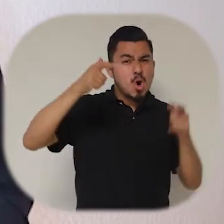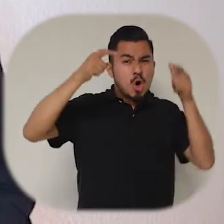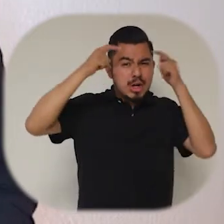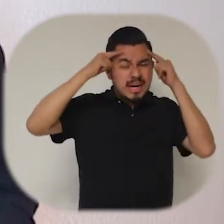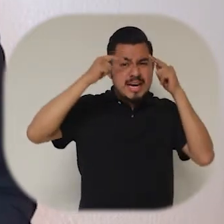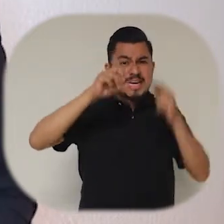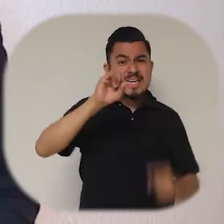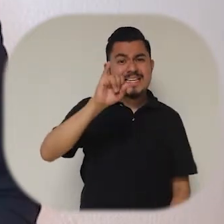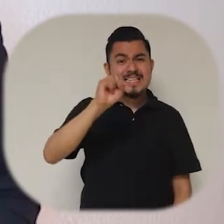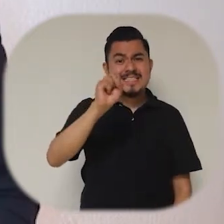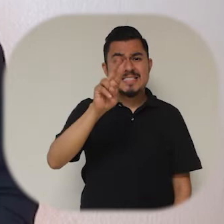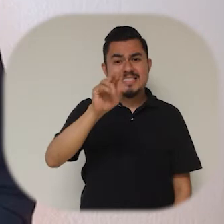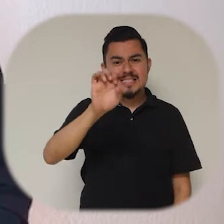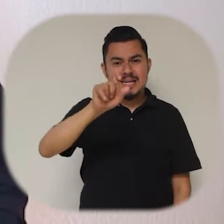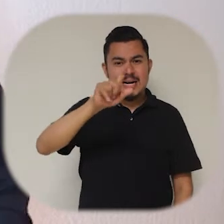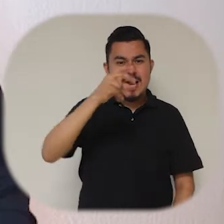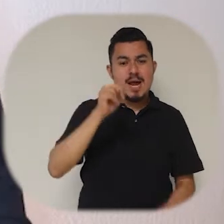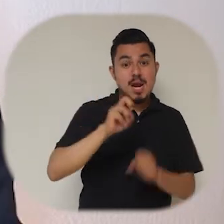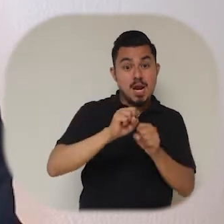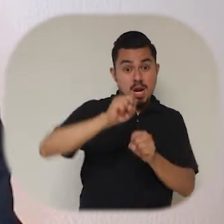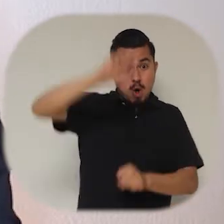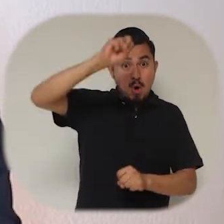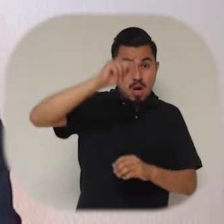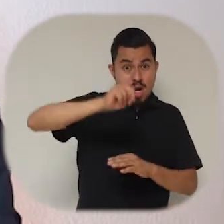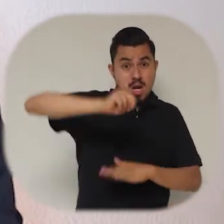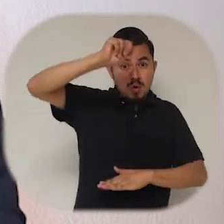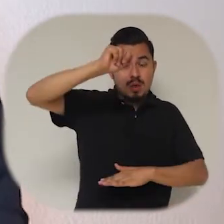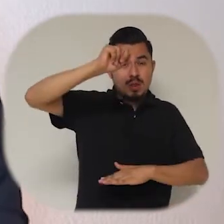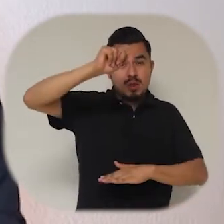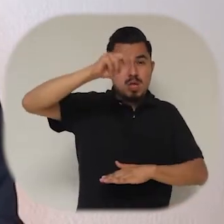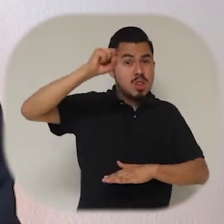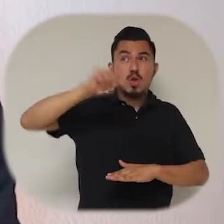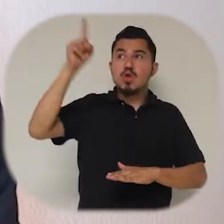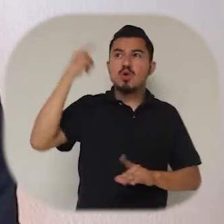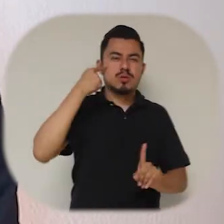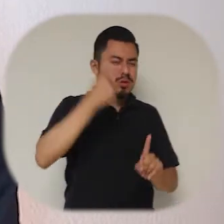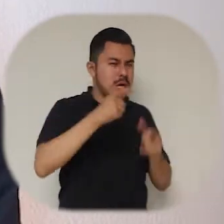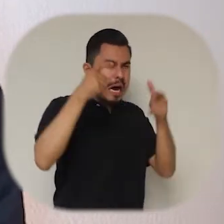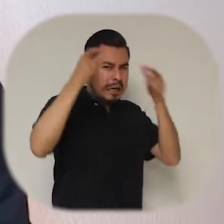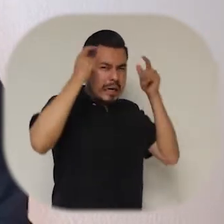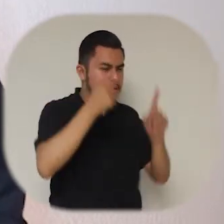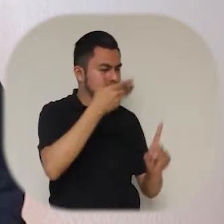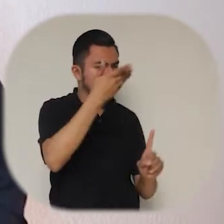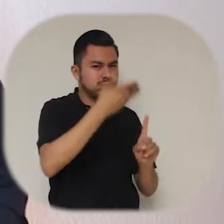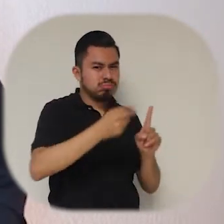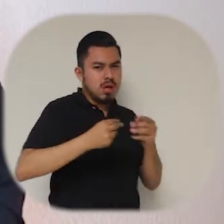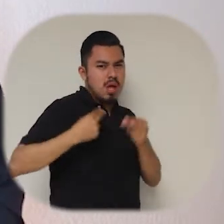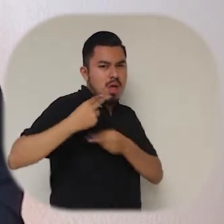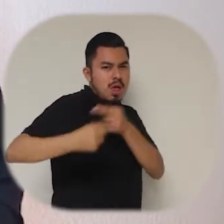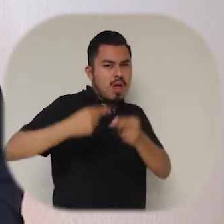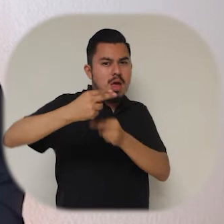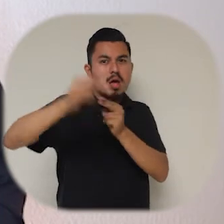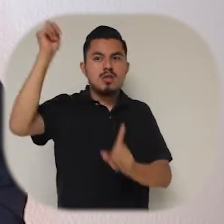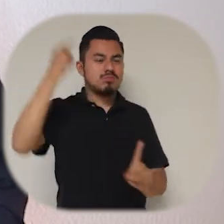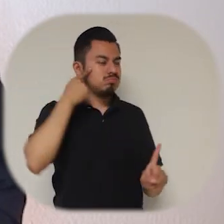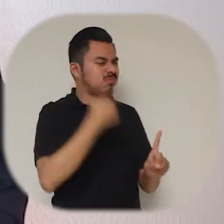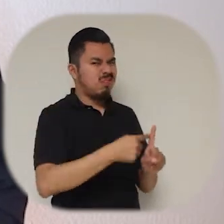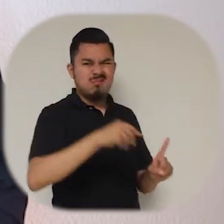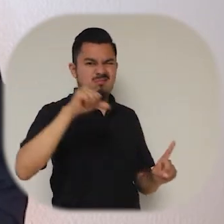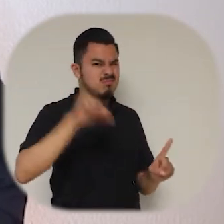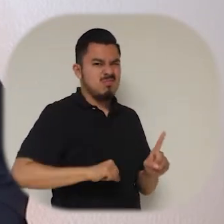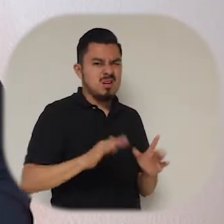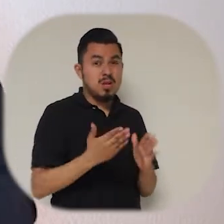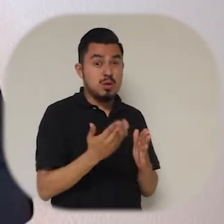선하다라고 하는 이름을 평가를 받은 왕이 일어나지 못했습니다. 9개의 왕조로 이렇게